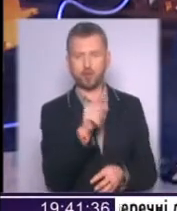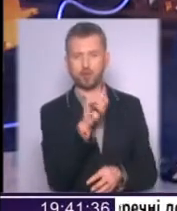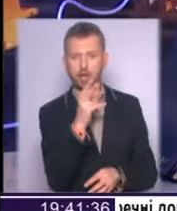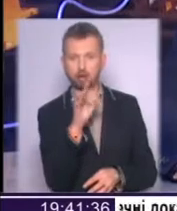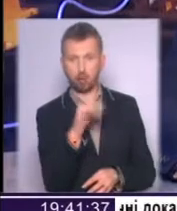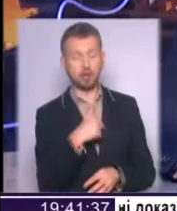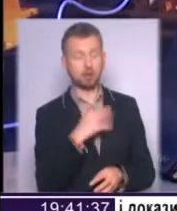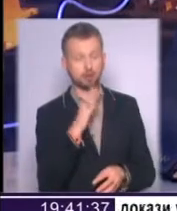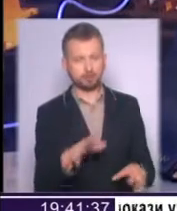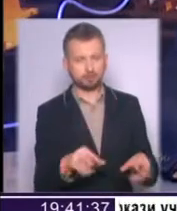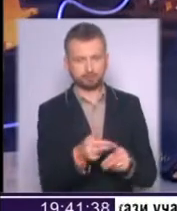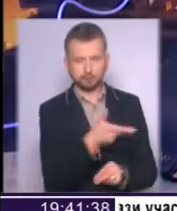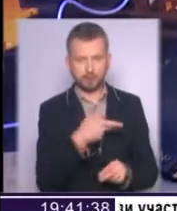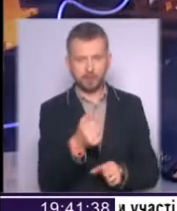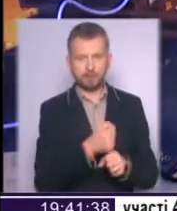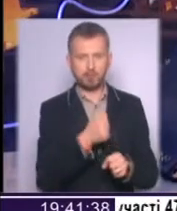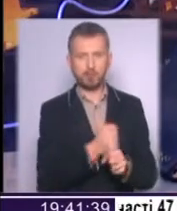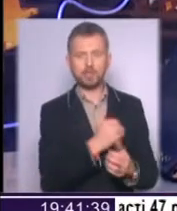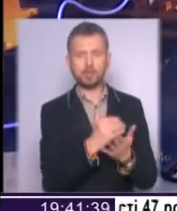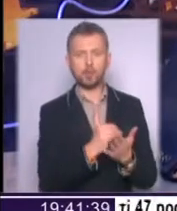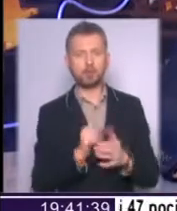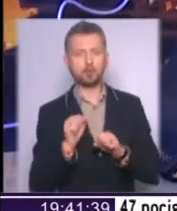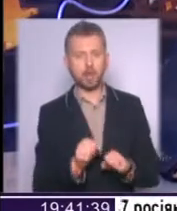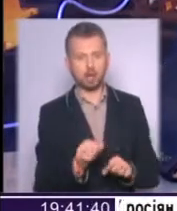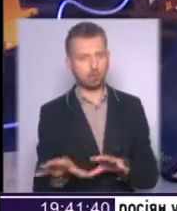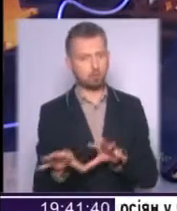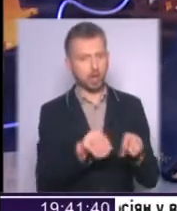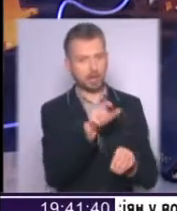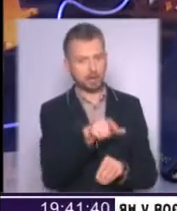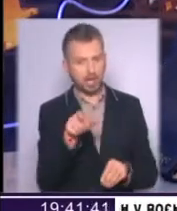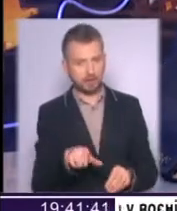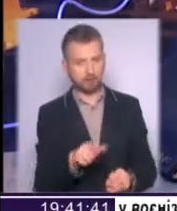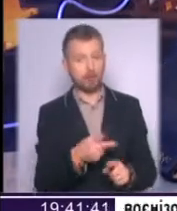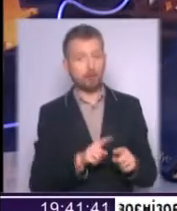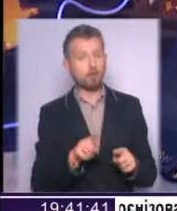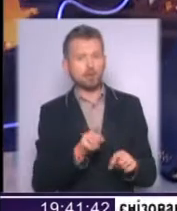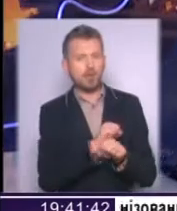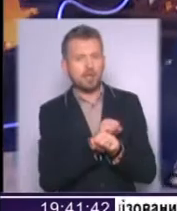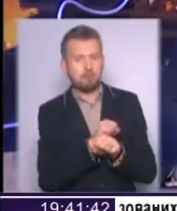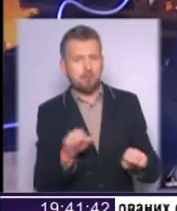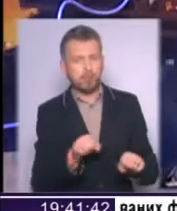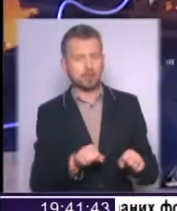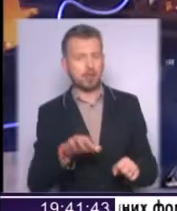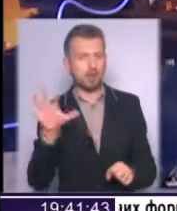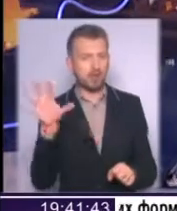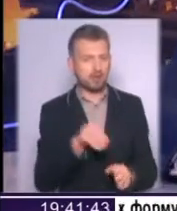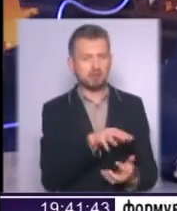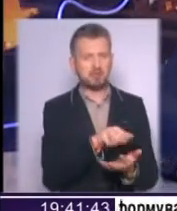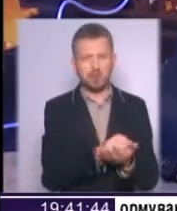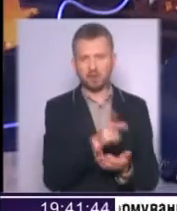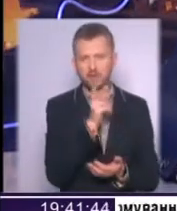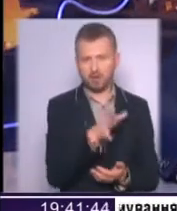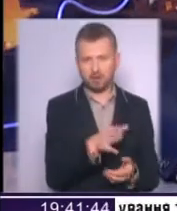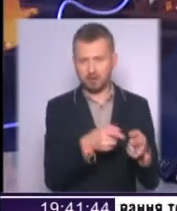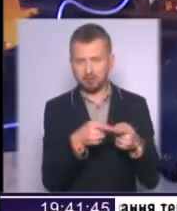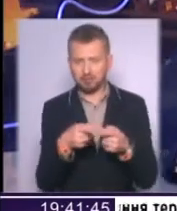ним буду відпрацьовувати програму захисту переселенців. Це добре. Да. Тому що, знаєте, не можна всім зняти квартири, всім не можна